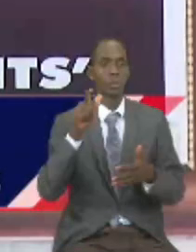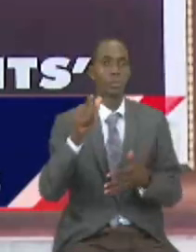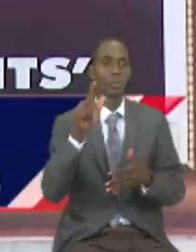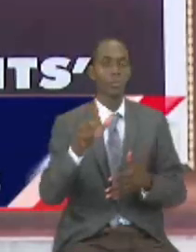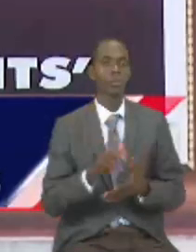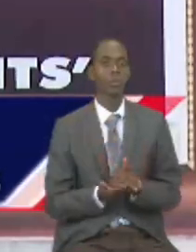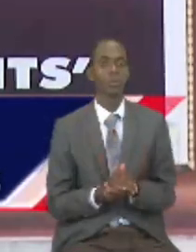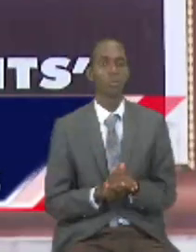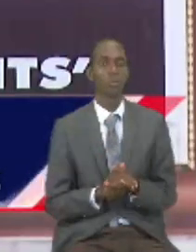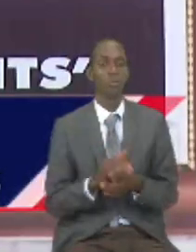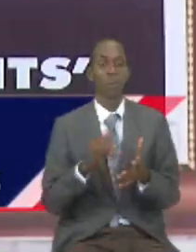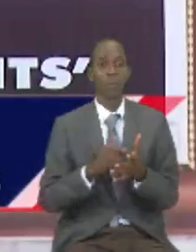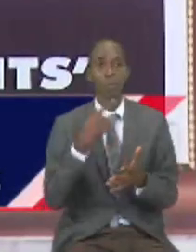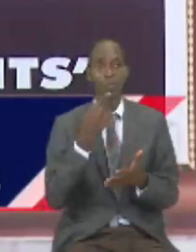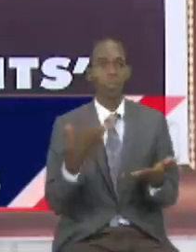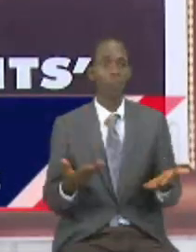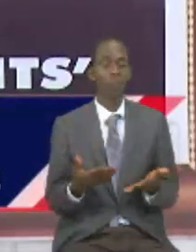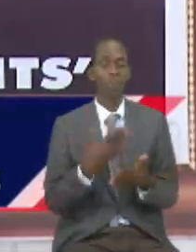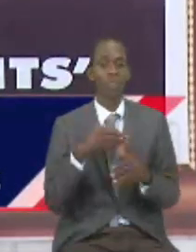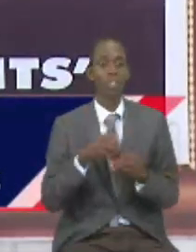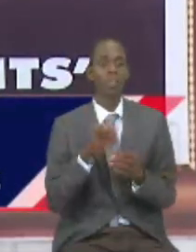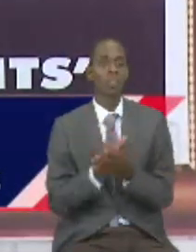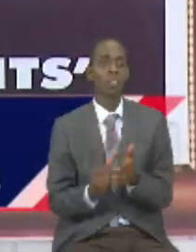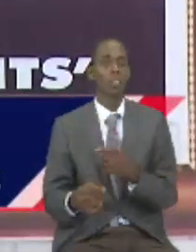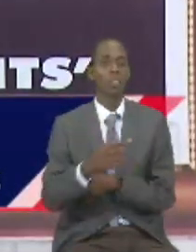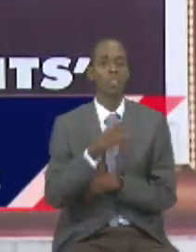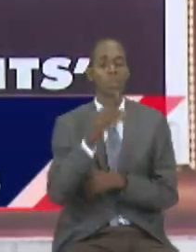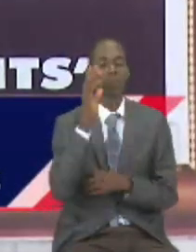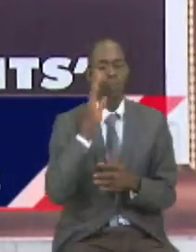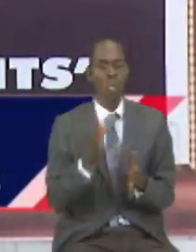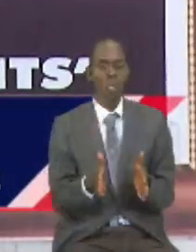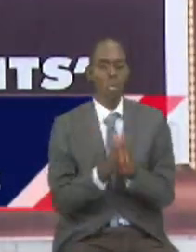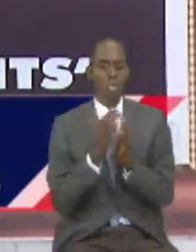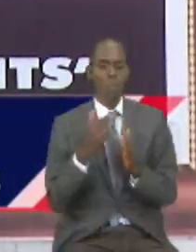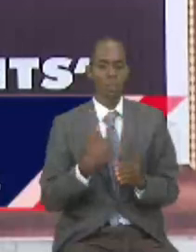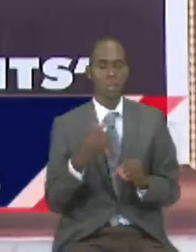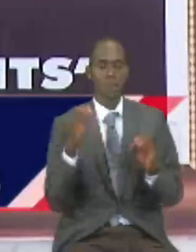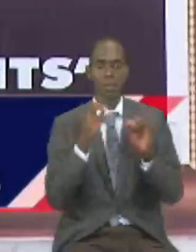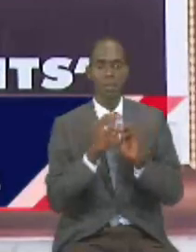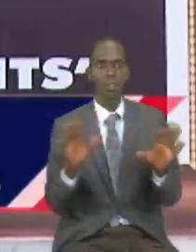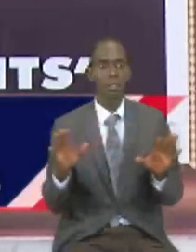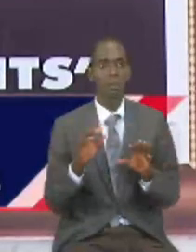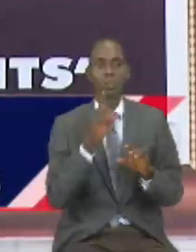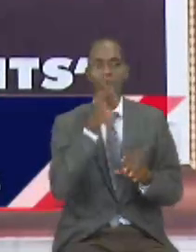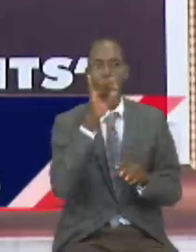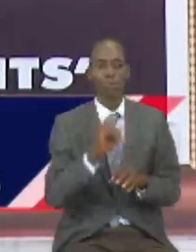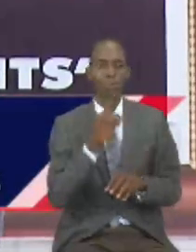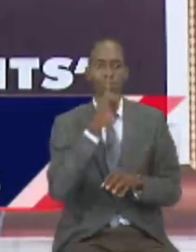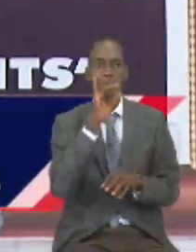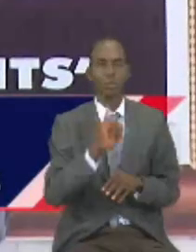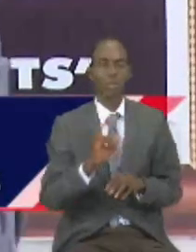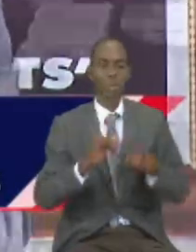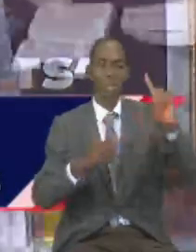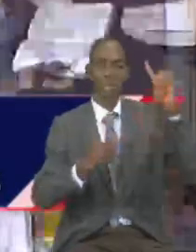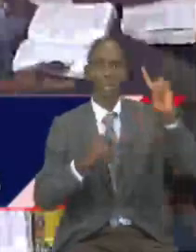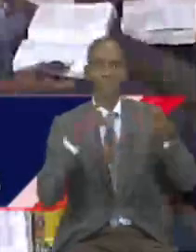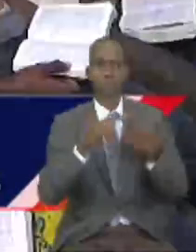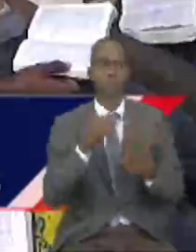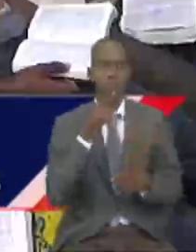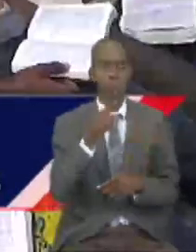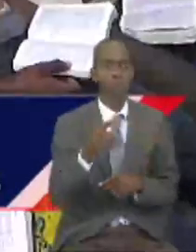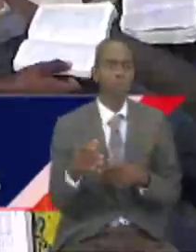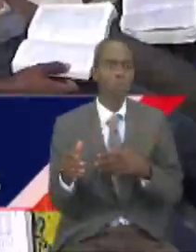16, 23. En ce jour-là, vous ne m'interrogerez plus sur rien. En